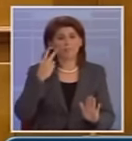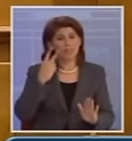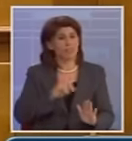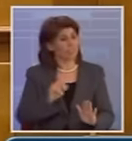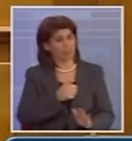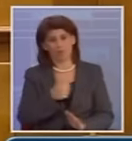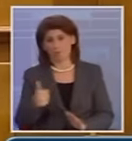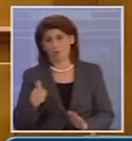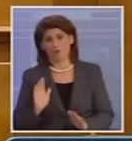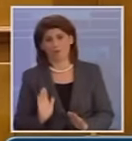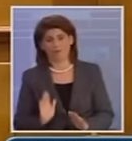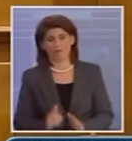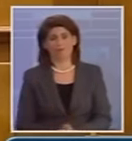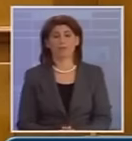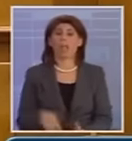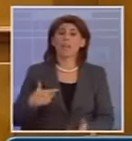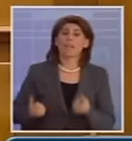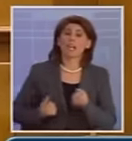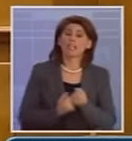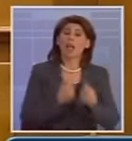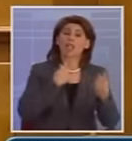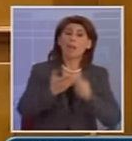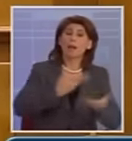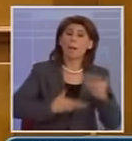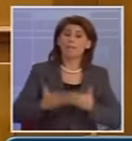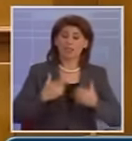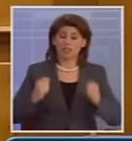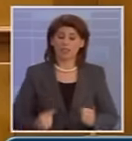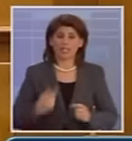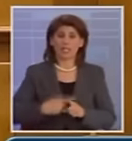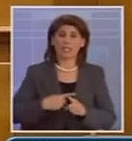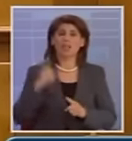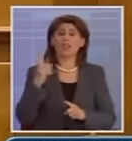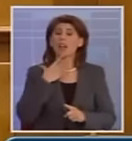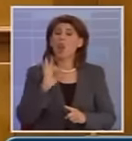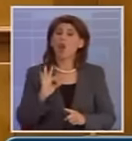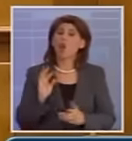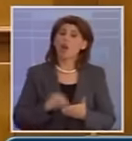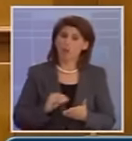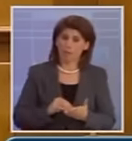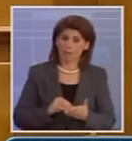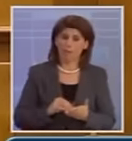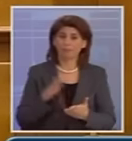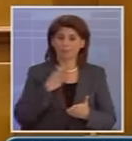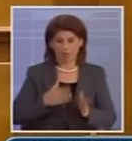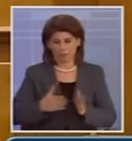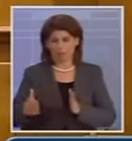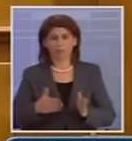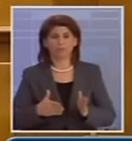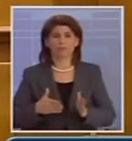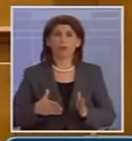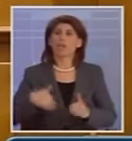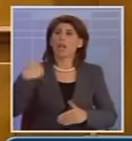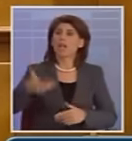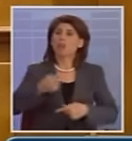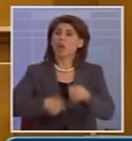μόνο. Και ενισχύσαμε έτσι τη διαπραγματευτική θέση της χώρας για ένα λόγο ακόμα. Γιατί στο μεταξύ βγήκαμε με επιτυχία στις